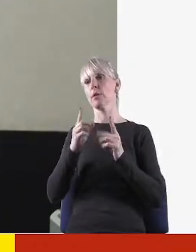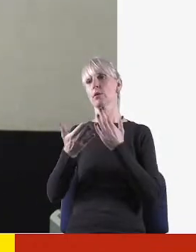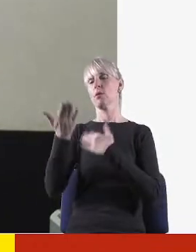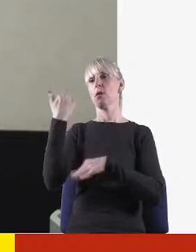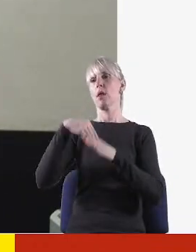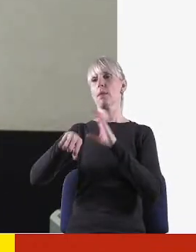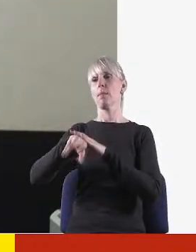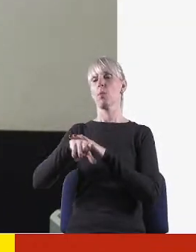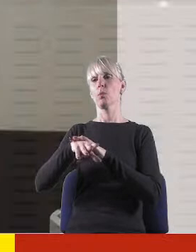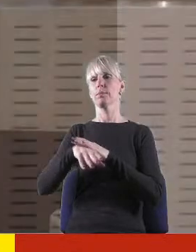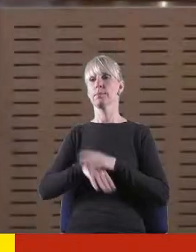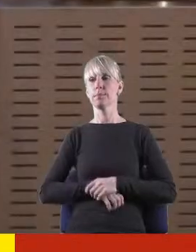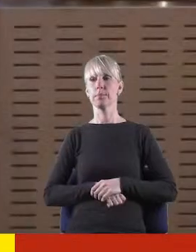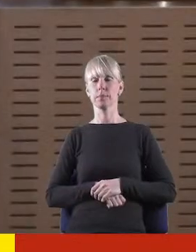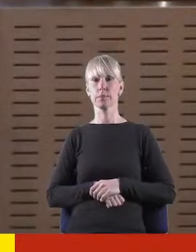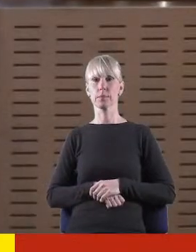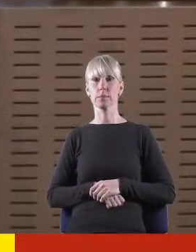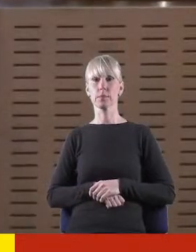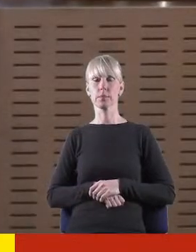bardzo.